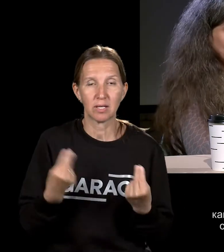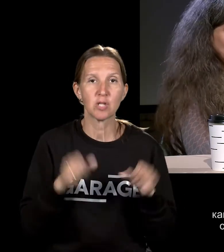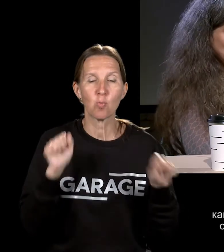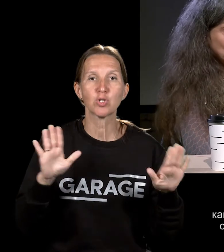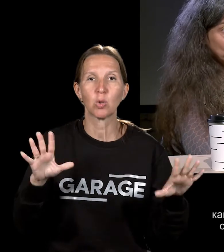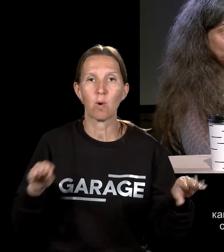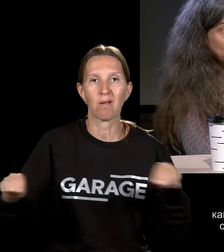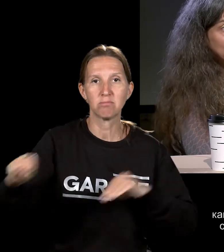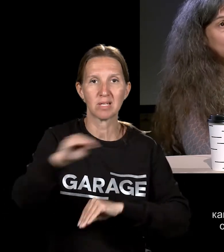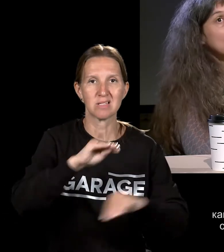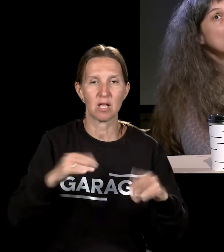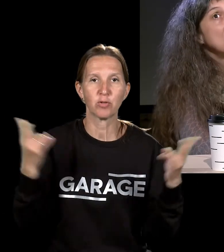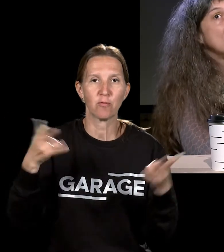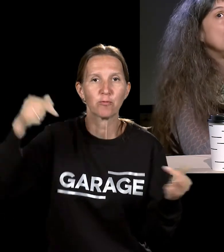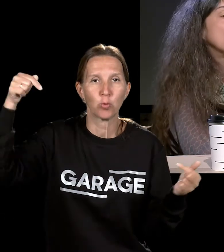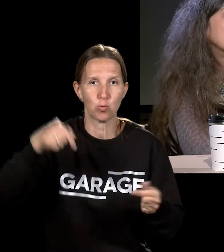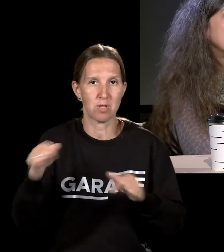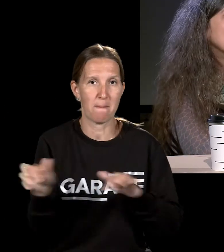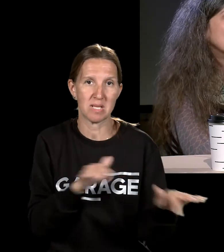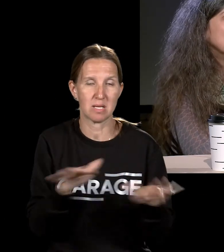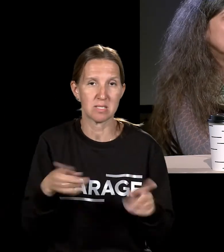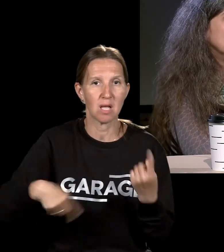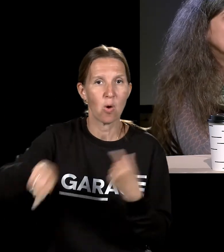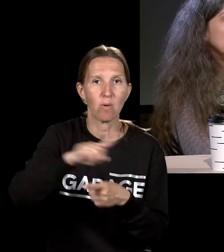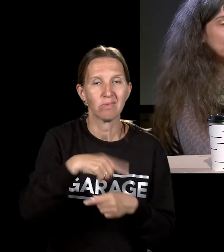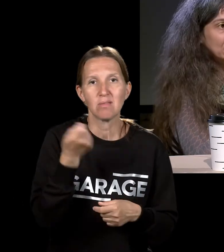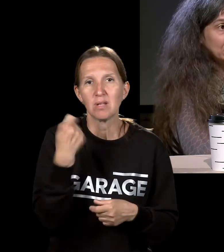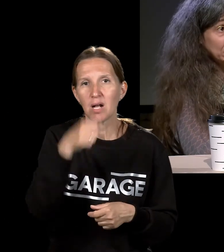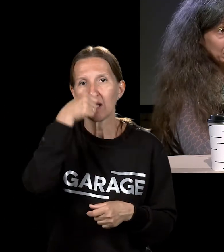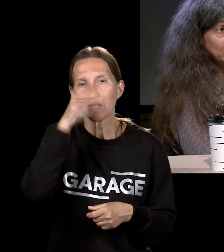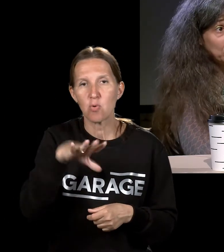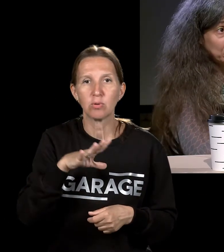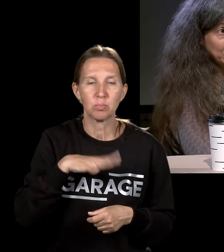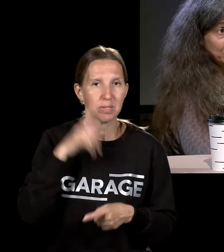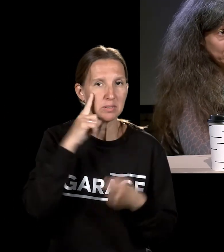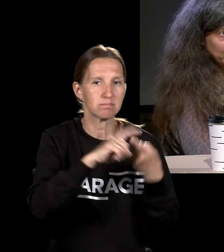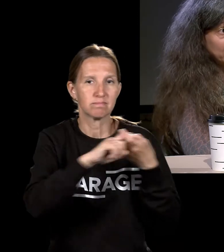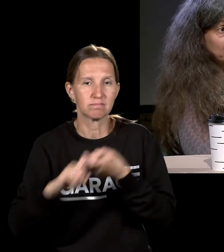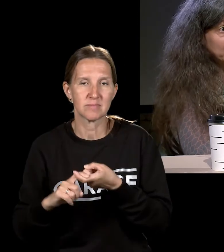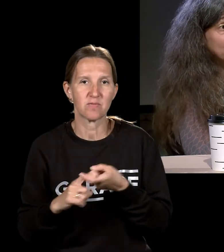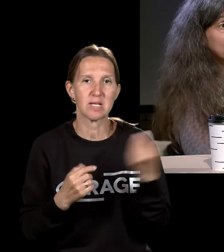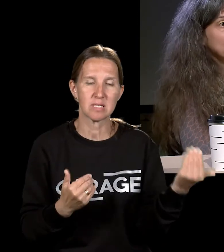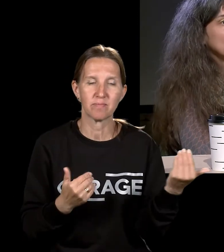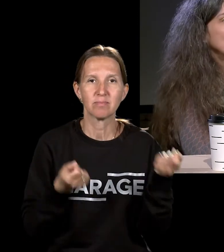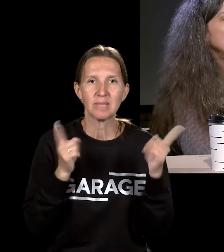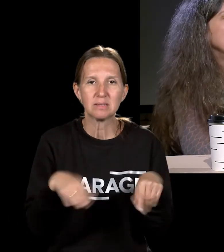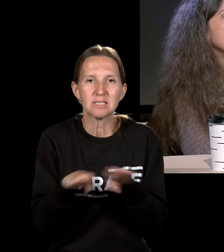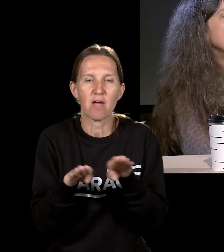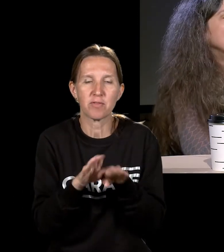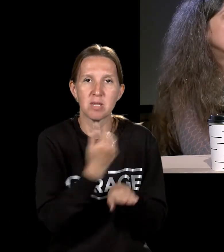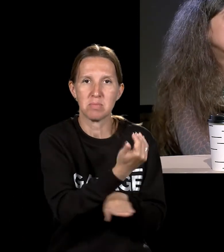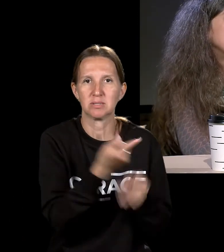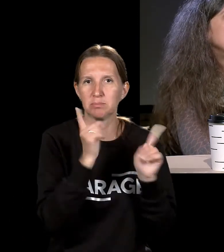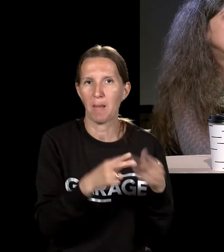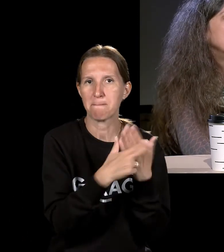расставить в нужных мизансценах. Они никогда не могут быть соизмеримы со своими библейскими, бесхозаветными героями,